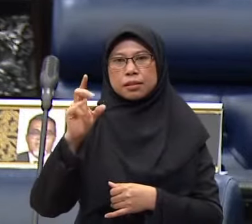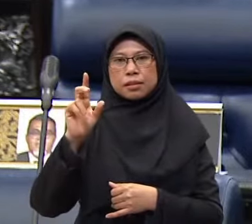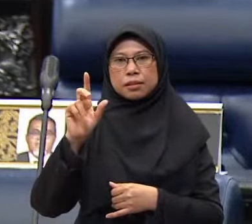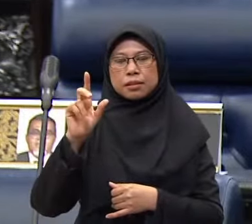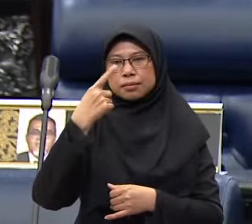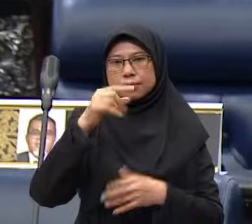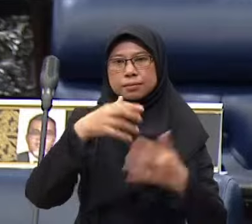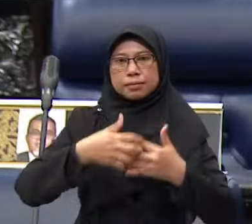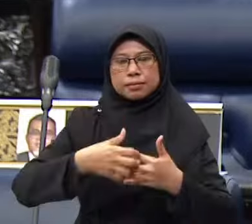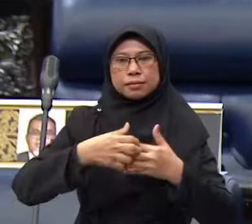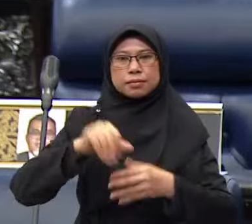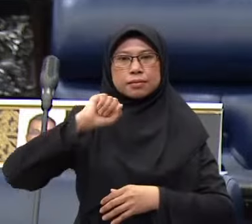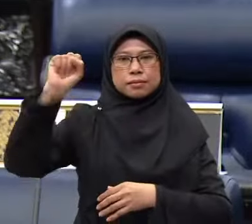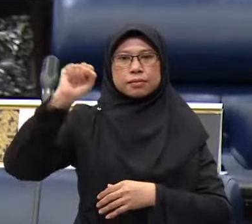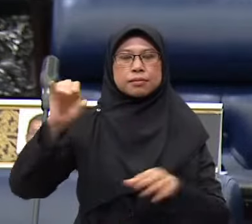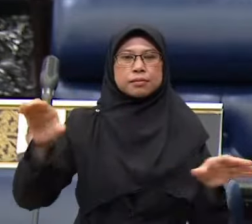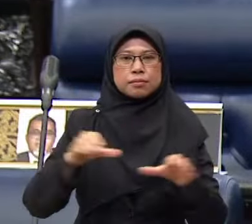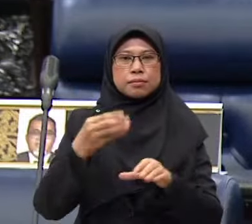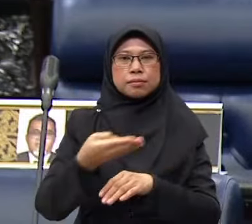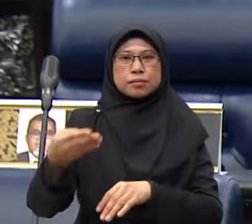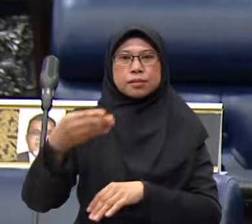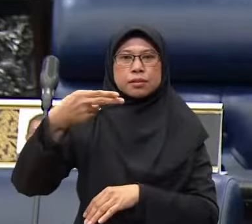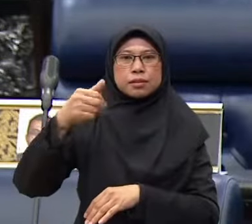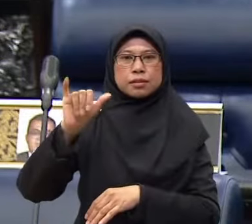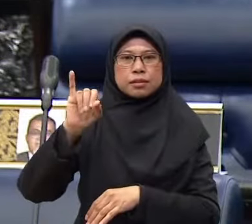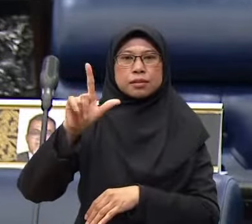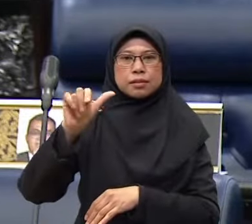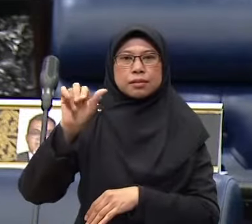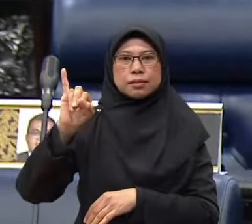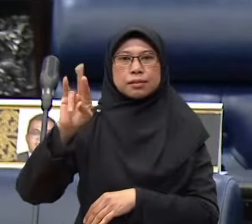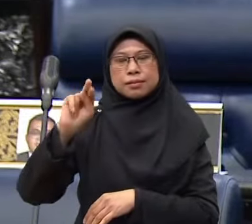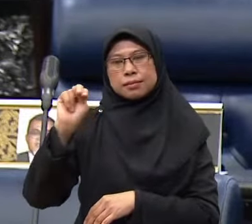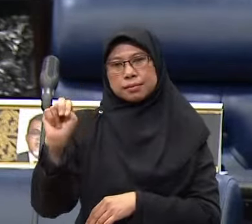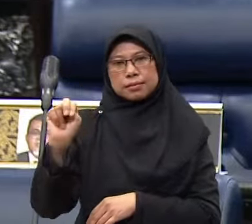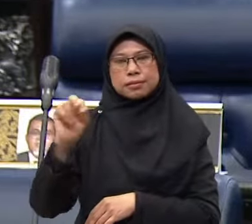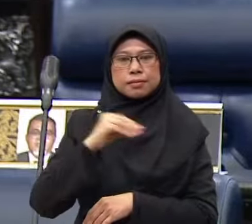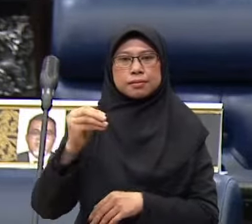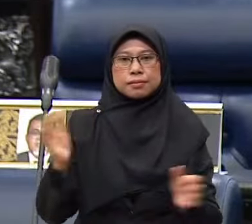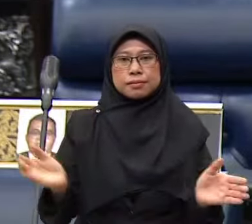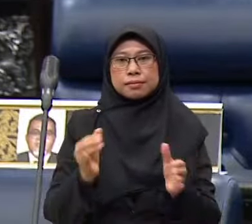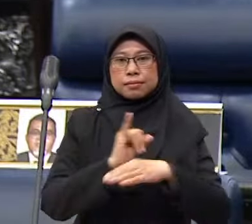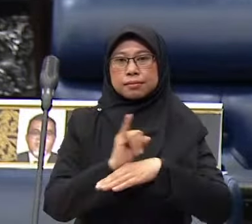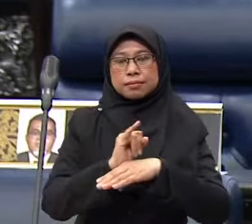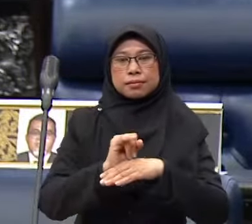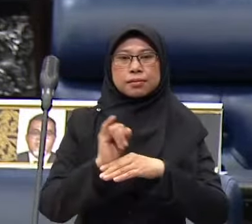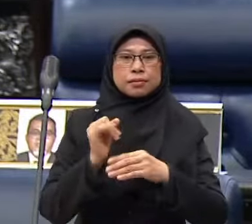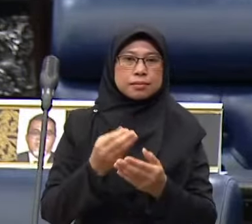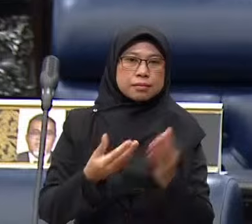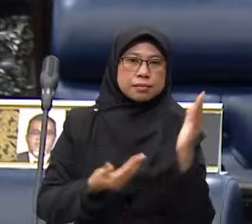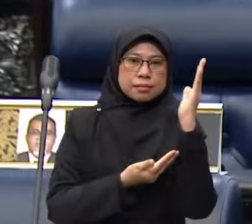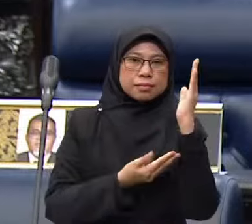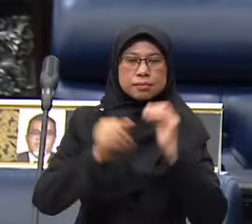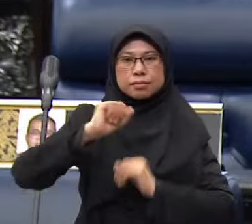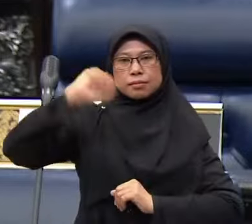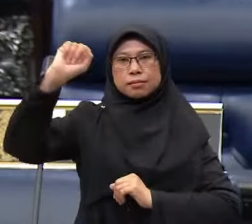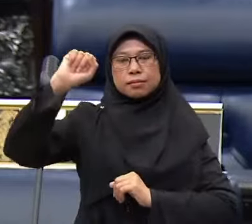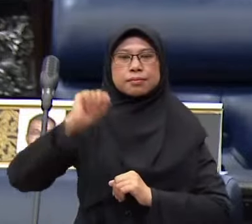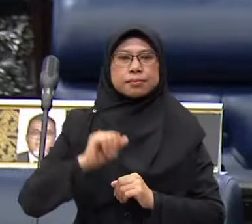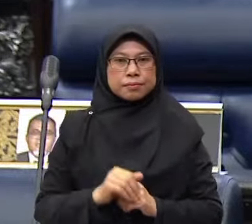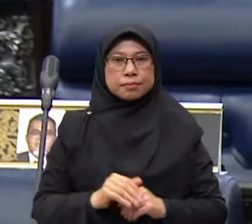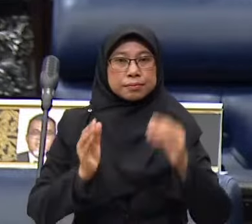di Sabah untuk menghasilkan produk hiliran dan diharapkan inisiatif ini akan mendorong industri sawit di Sabah khususnya dan